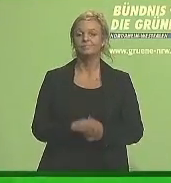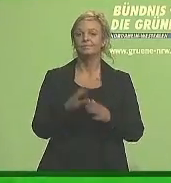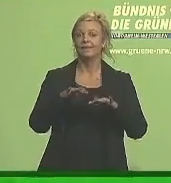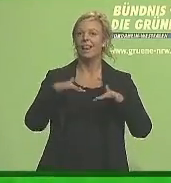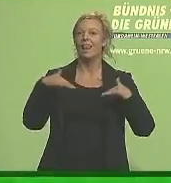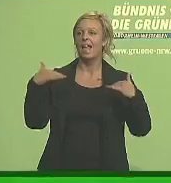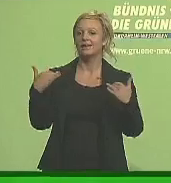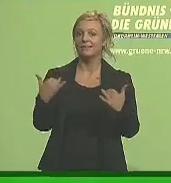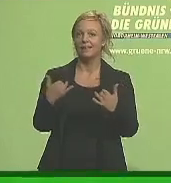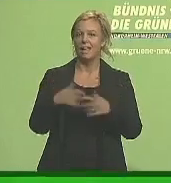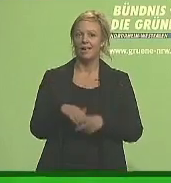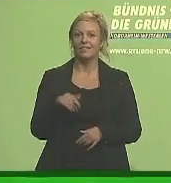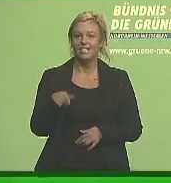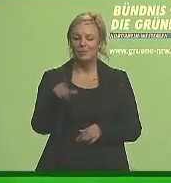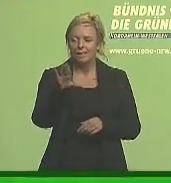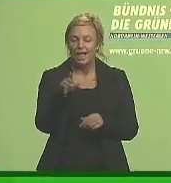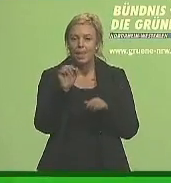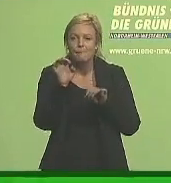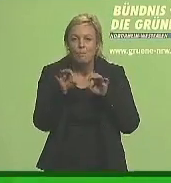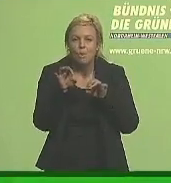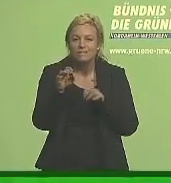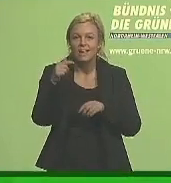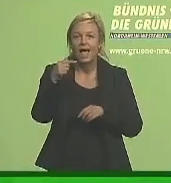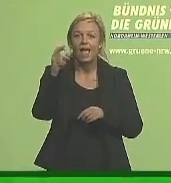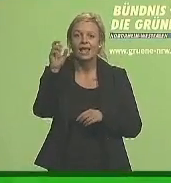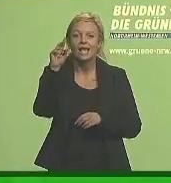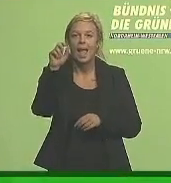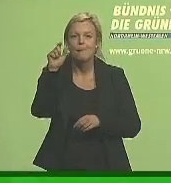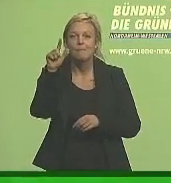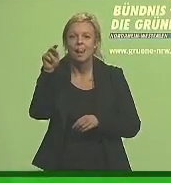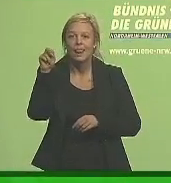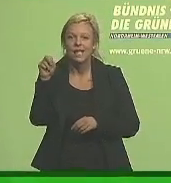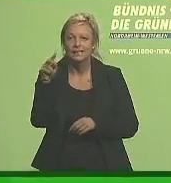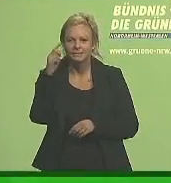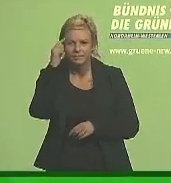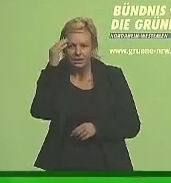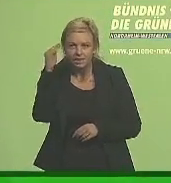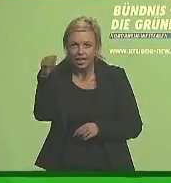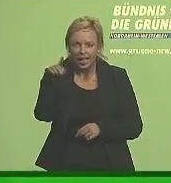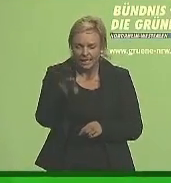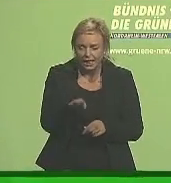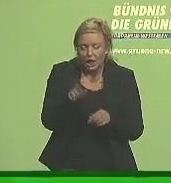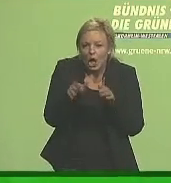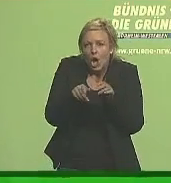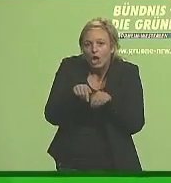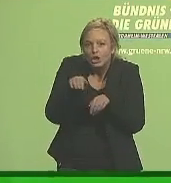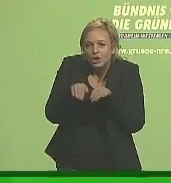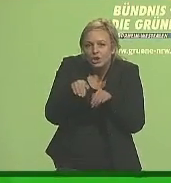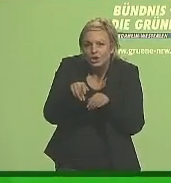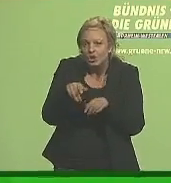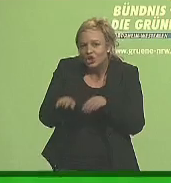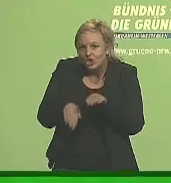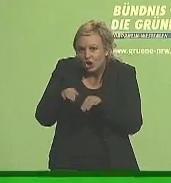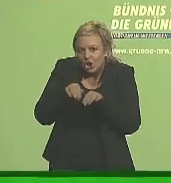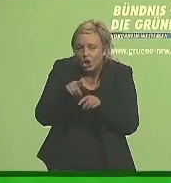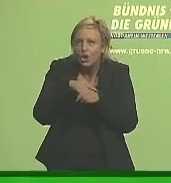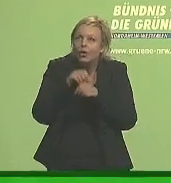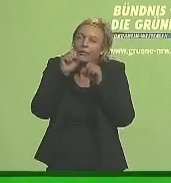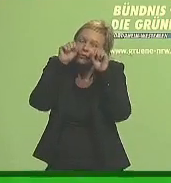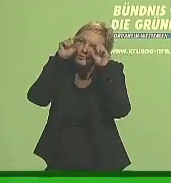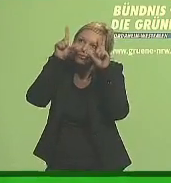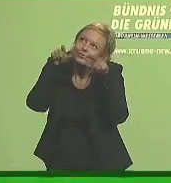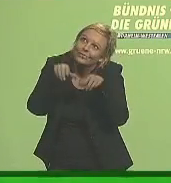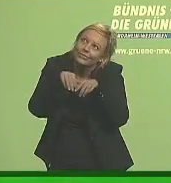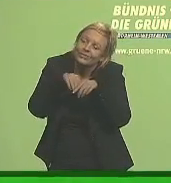es Gremlins. Kennt ihr die? Das sind so kleine Fellbüschelchen, gucken einen mit ganz großen Augen an. Ja, und